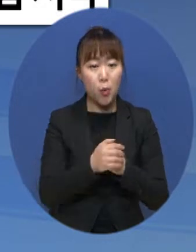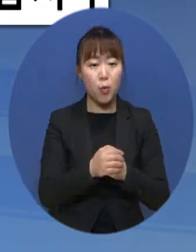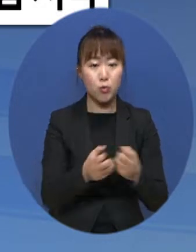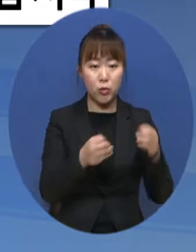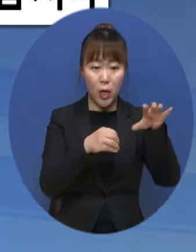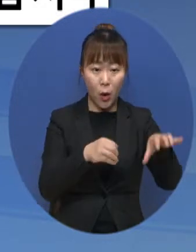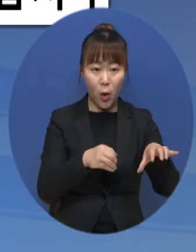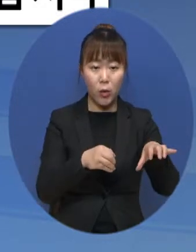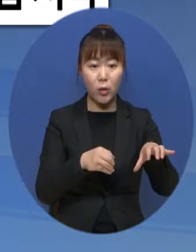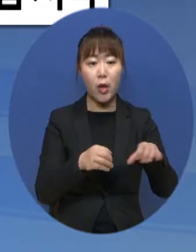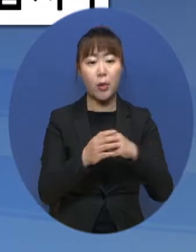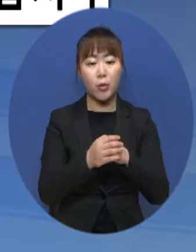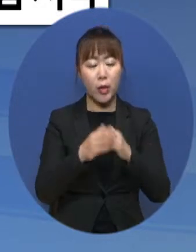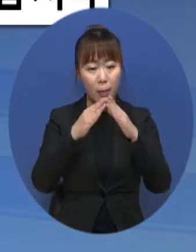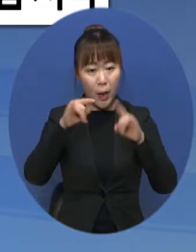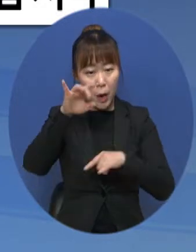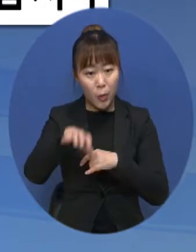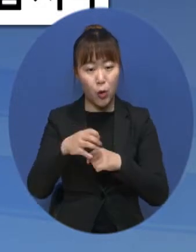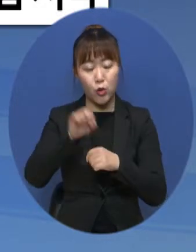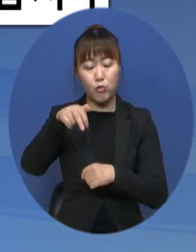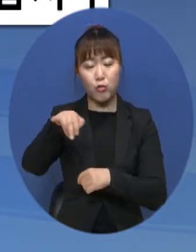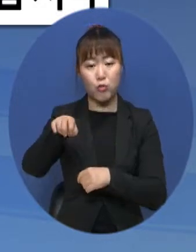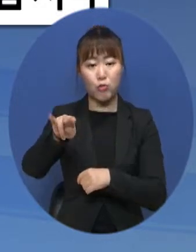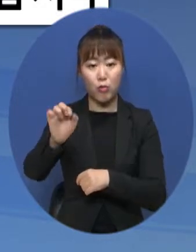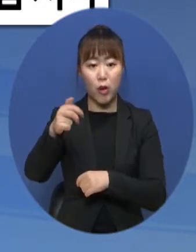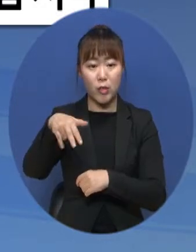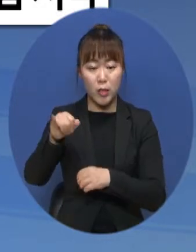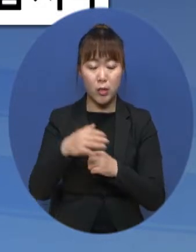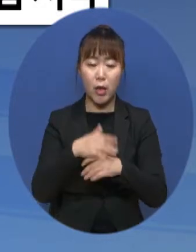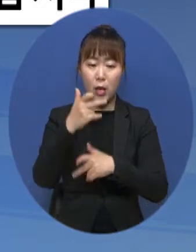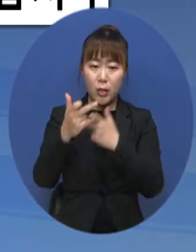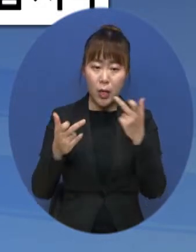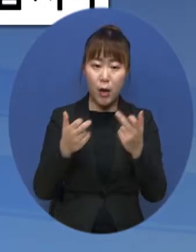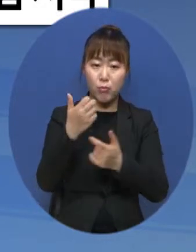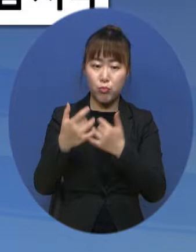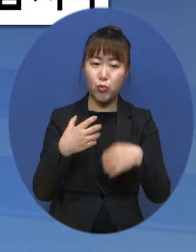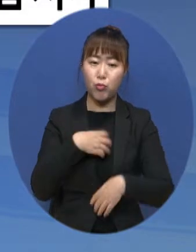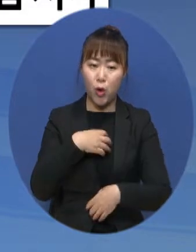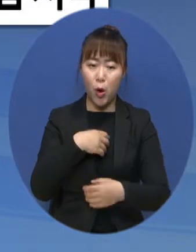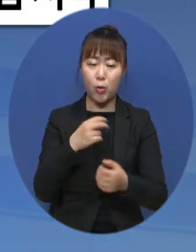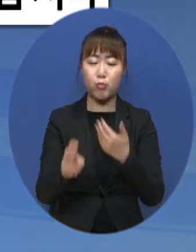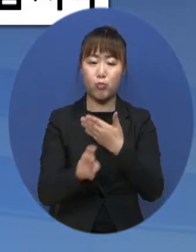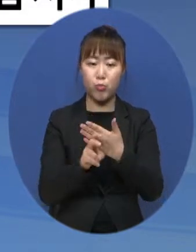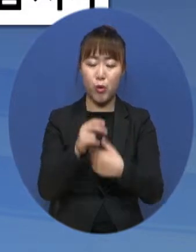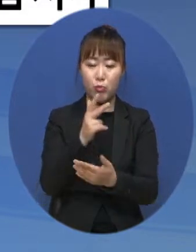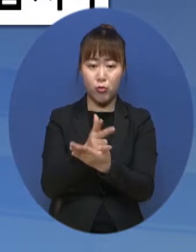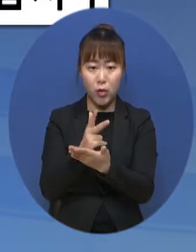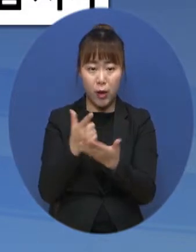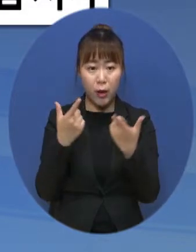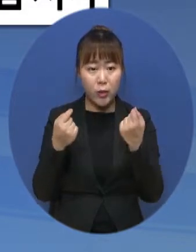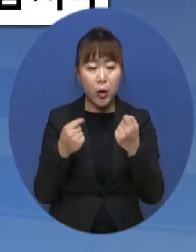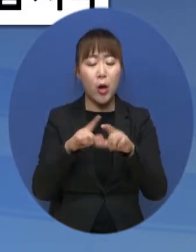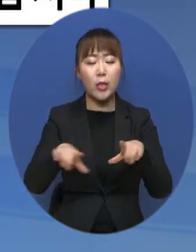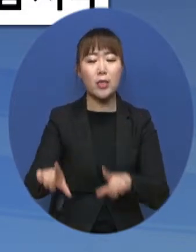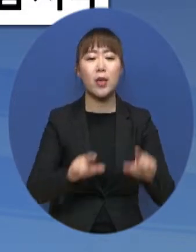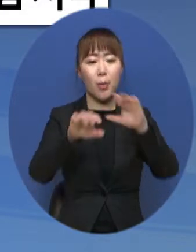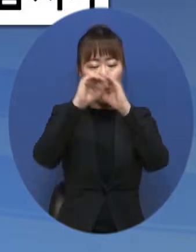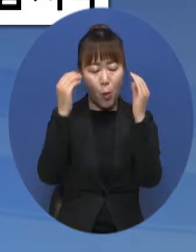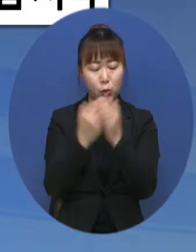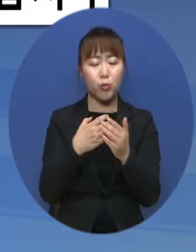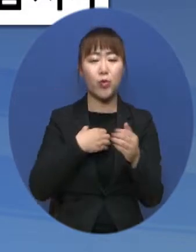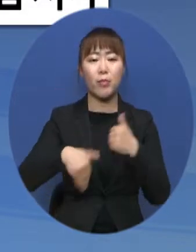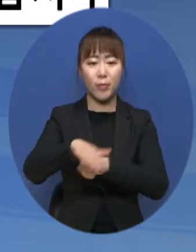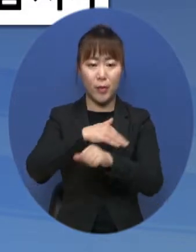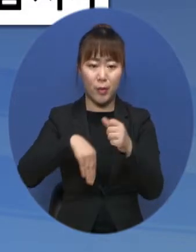축제장과 야영장, 유원지 위험시설과 산불화재 위험, 불법 주정차 등 일상생활의 모든